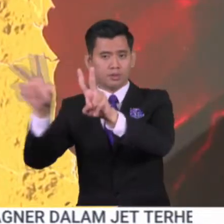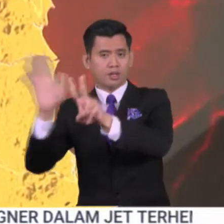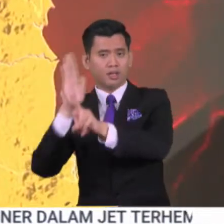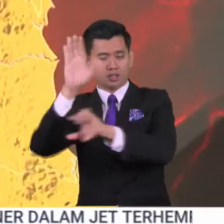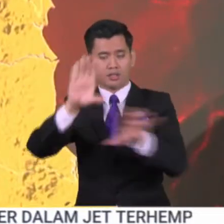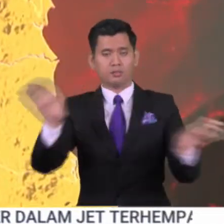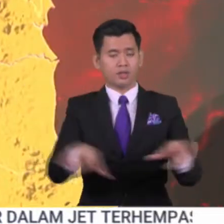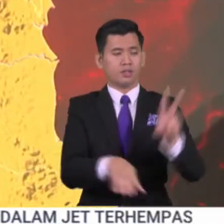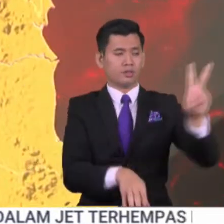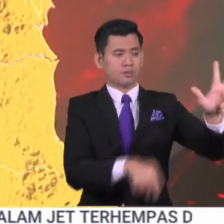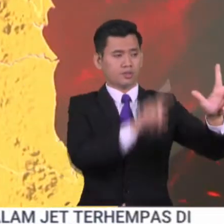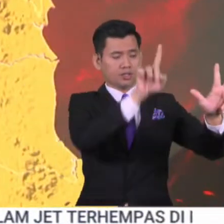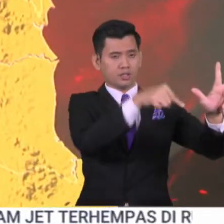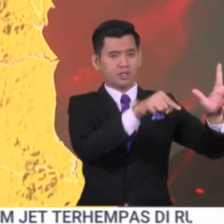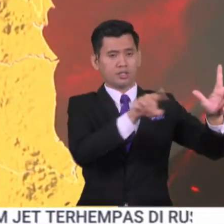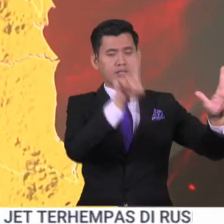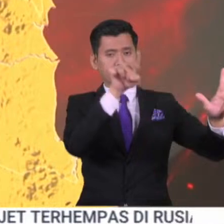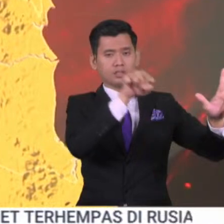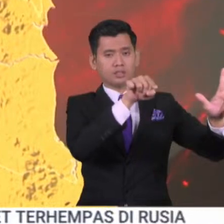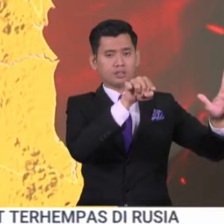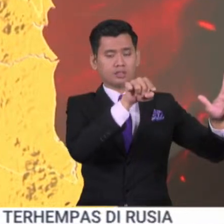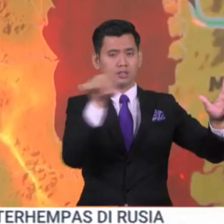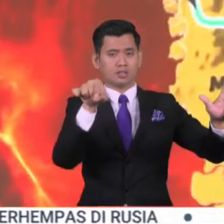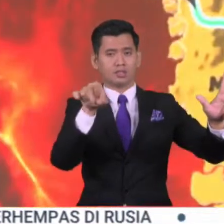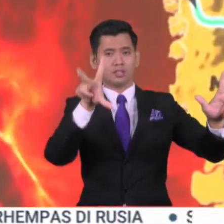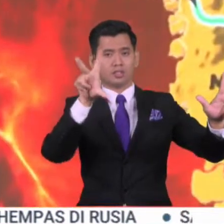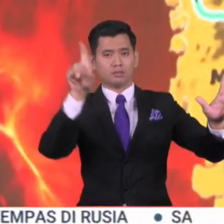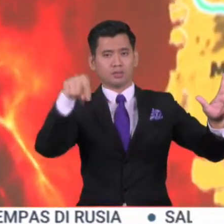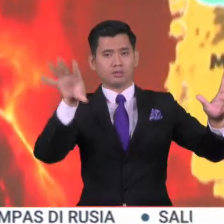23 hingga 30 September